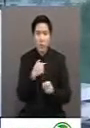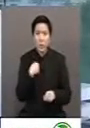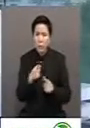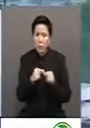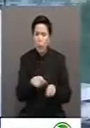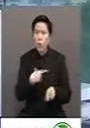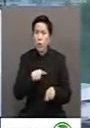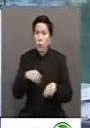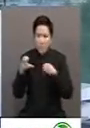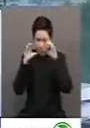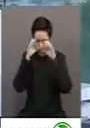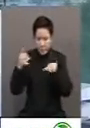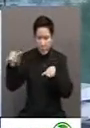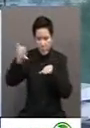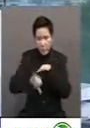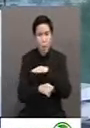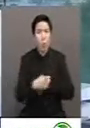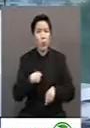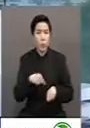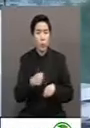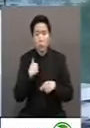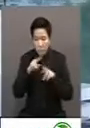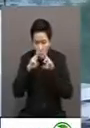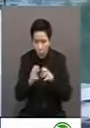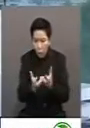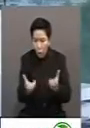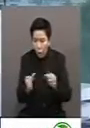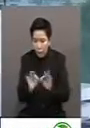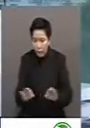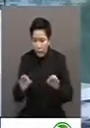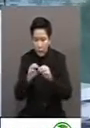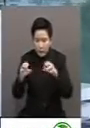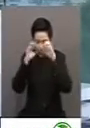แสว่าชื่นชอบการดำน้ำเป็นพิเศษที่สำคัญไปตรวจค้นว่าอุปกรณ์สำคัญในการด